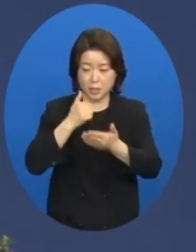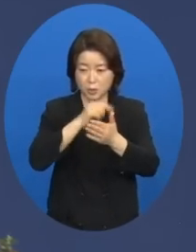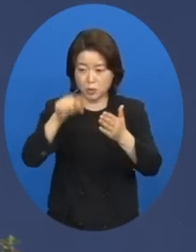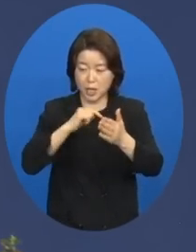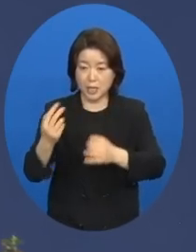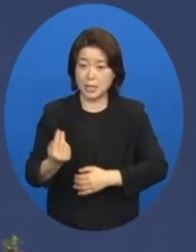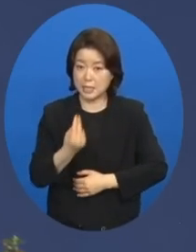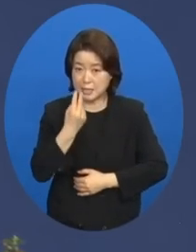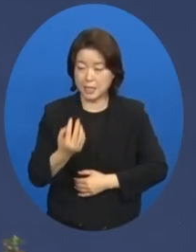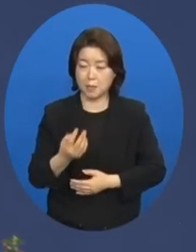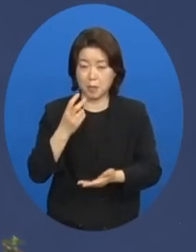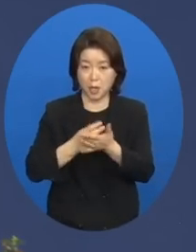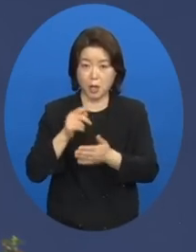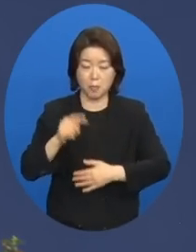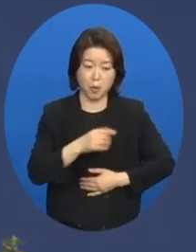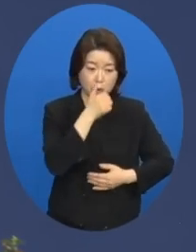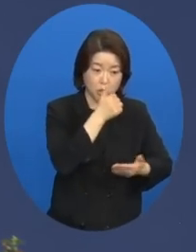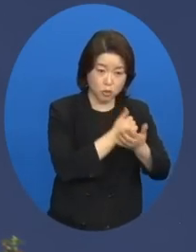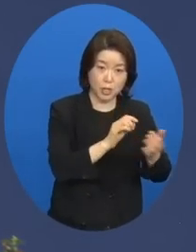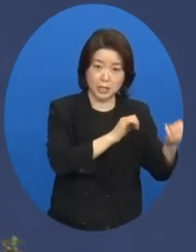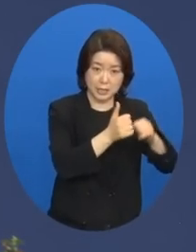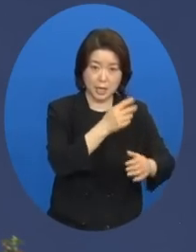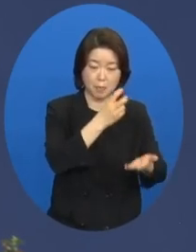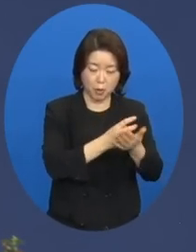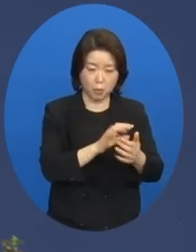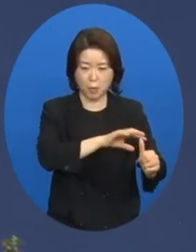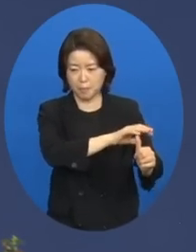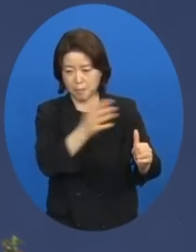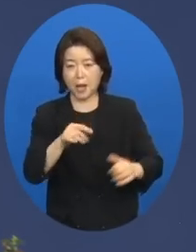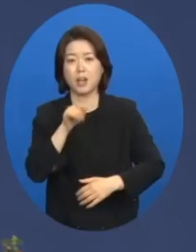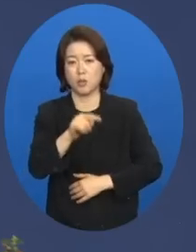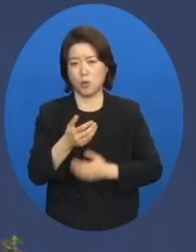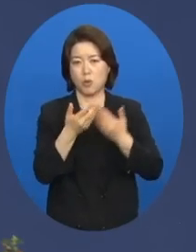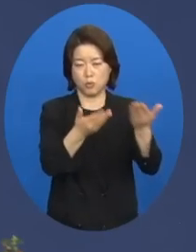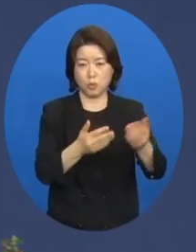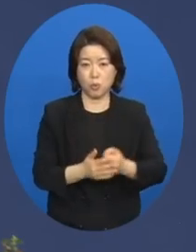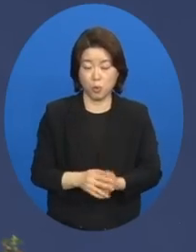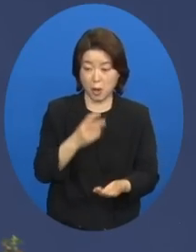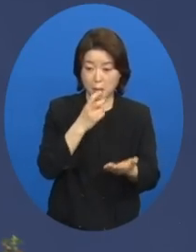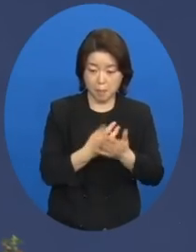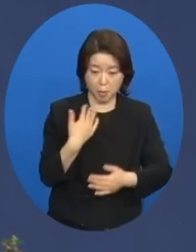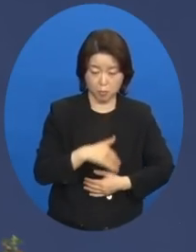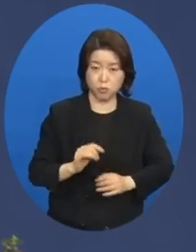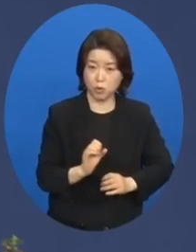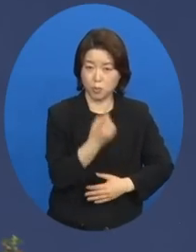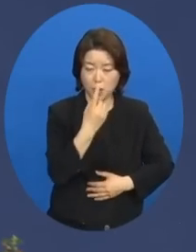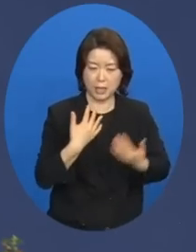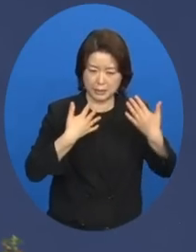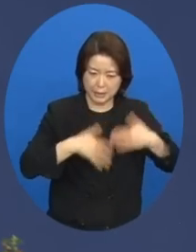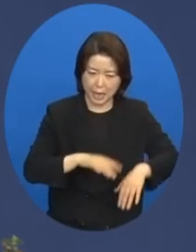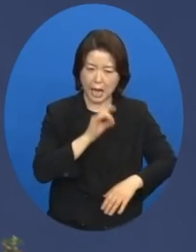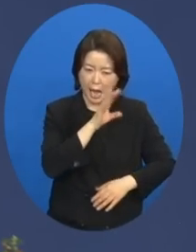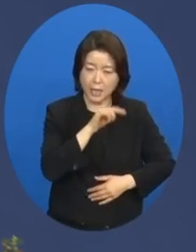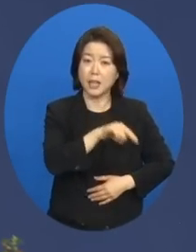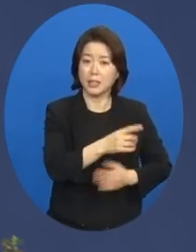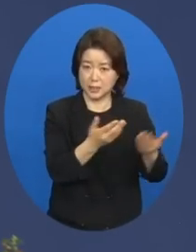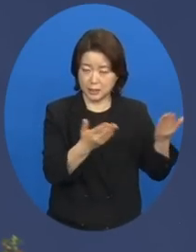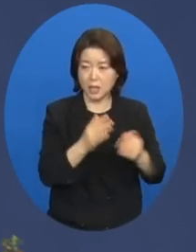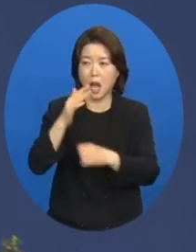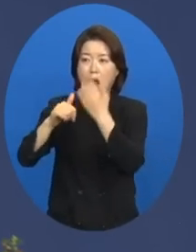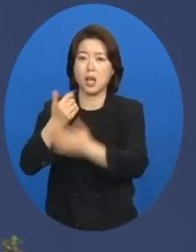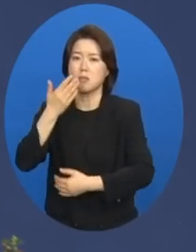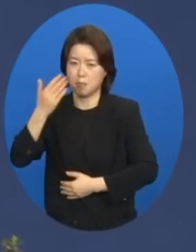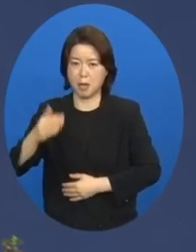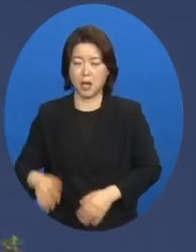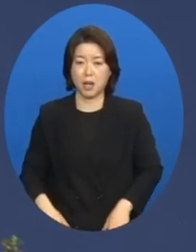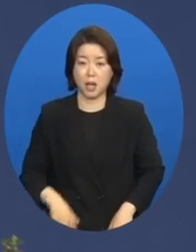성령의 법이 죄와 사망의 법에서 너를 해방하였습니다. 율법이 육신으로 말미암아 연약하여 할 수 없는 그것을 하나님은 하시나니